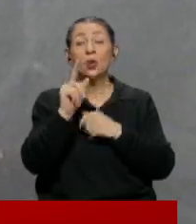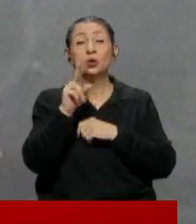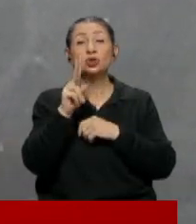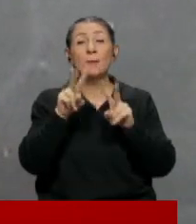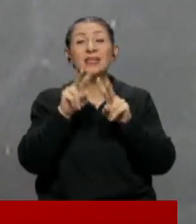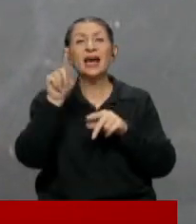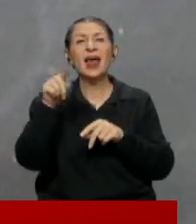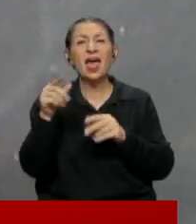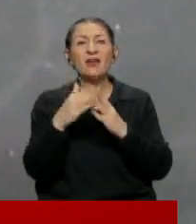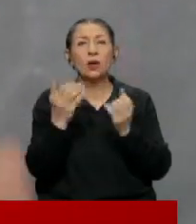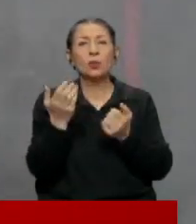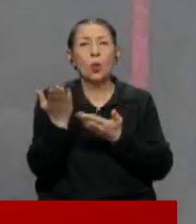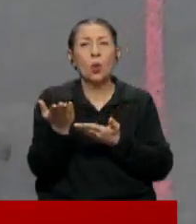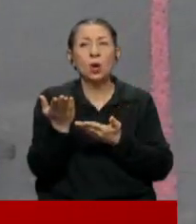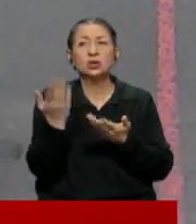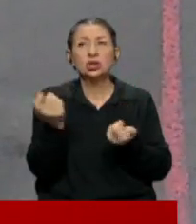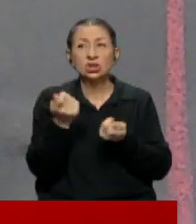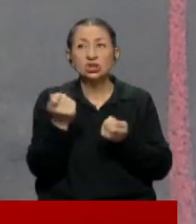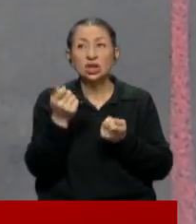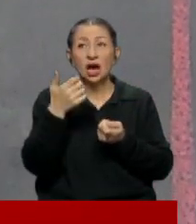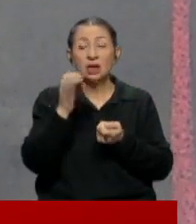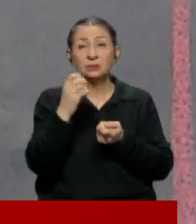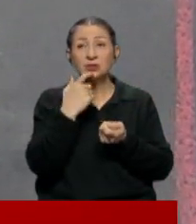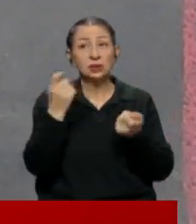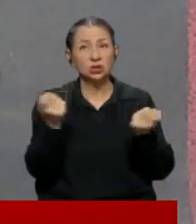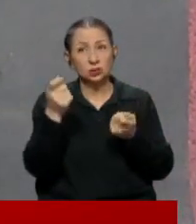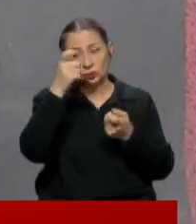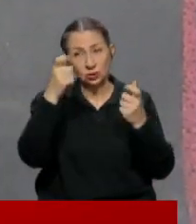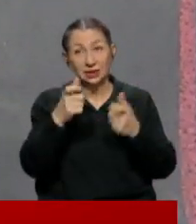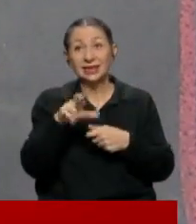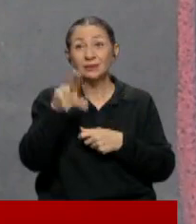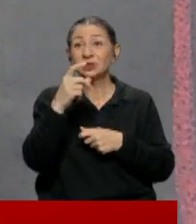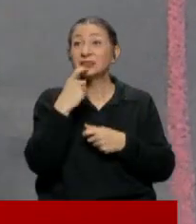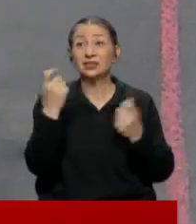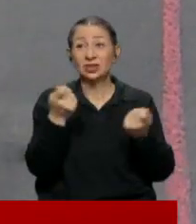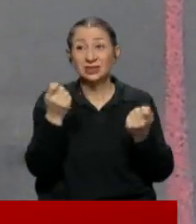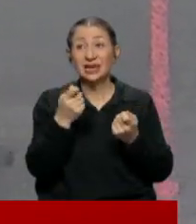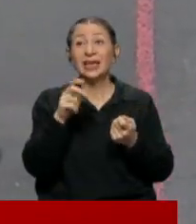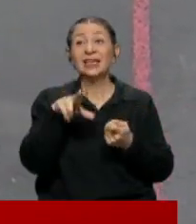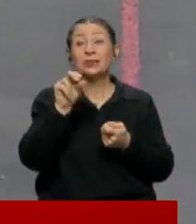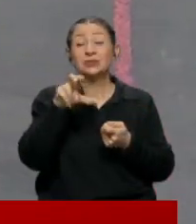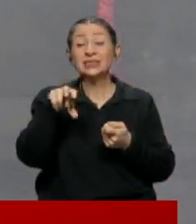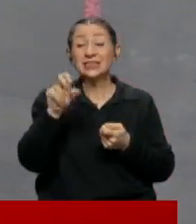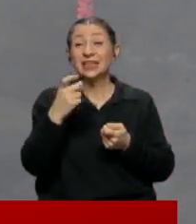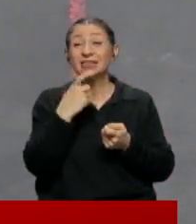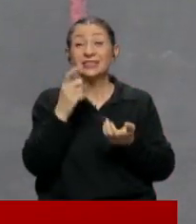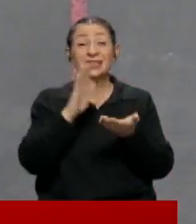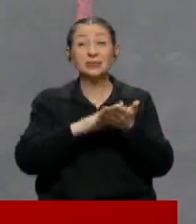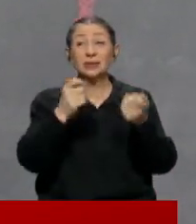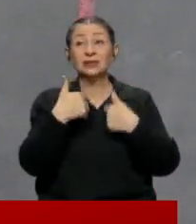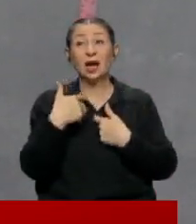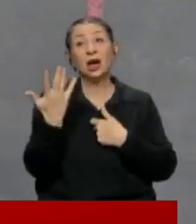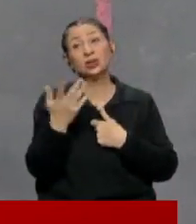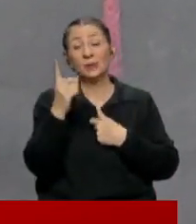12 metrekare bir ev alınıyor. Dolayısıyla çalışan 60 yılda çalışsa Türkiye'de, 70 yılda çalışsa 70-80 yıllık kıdem